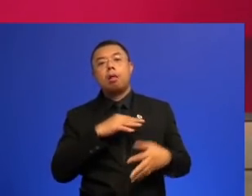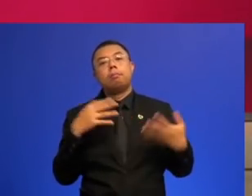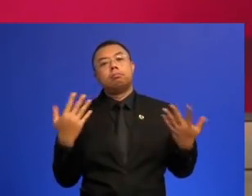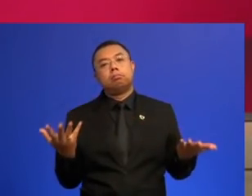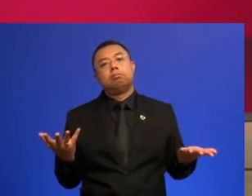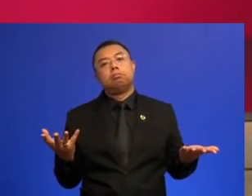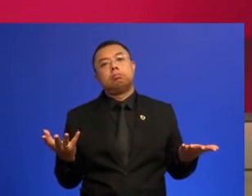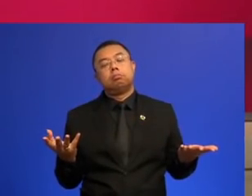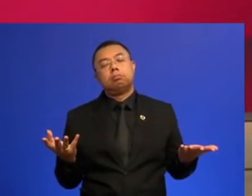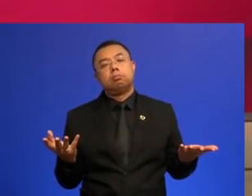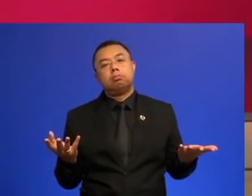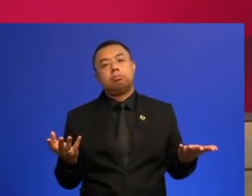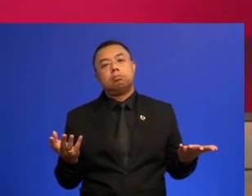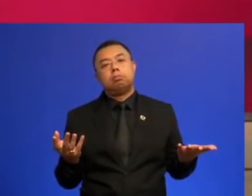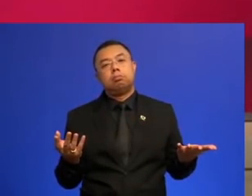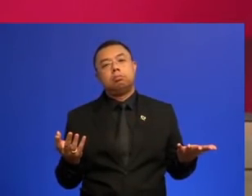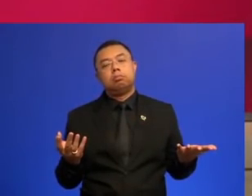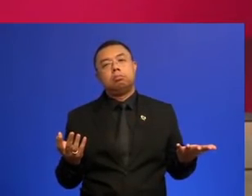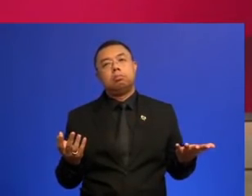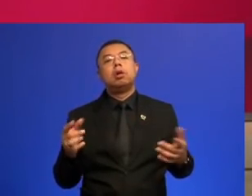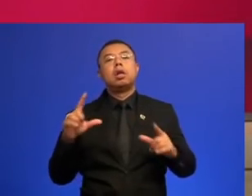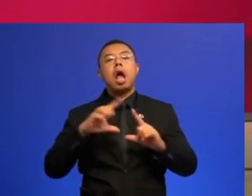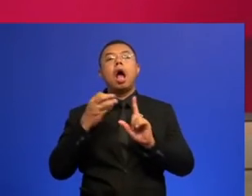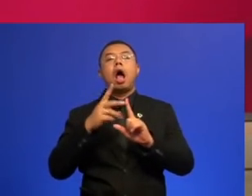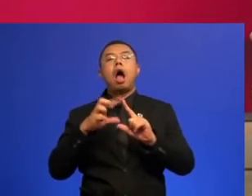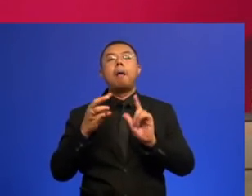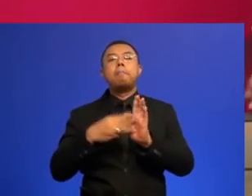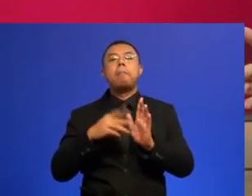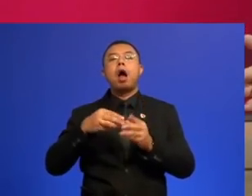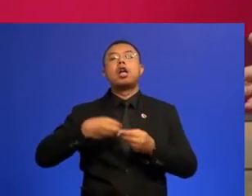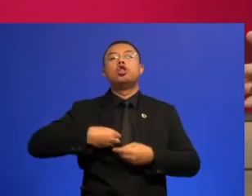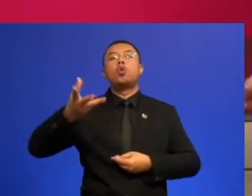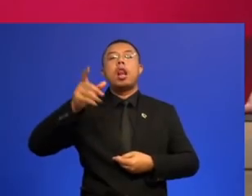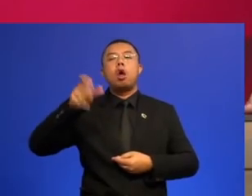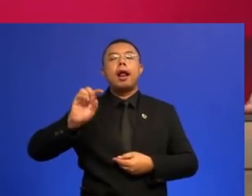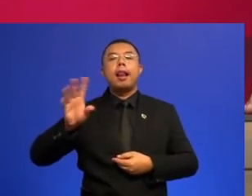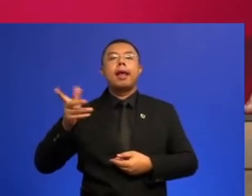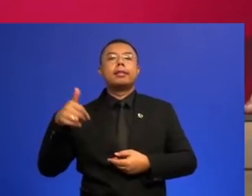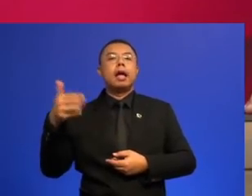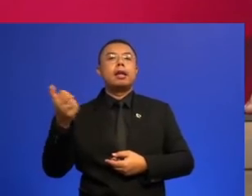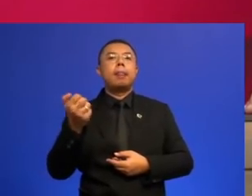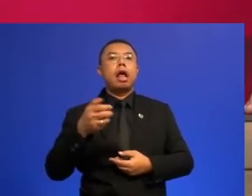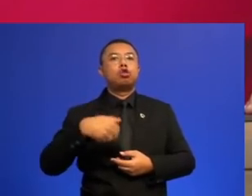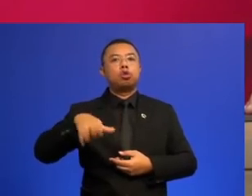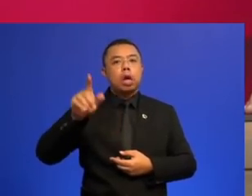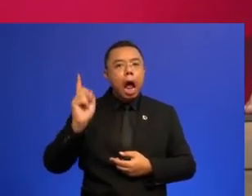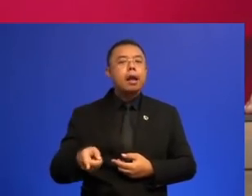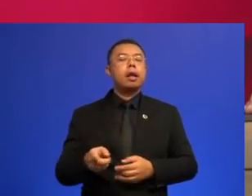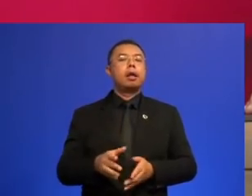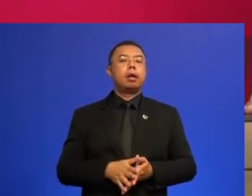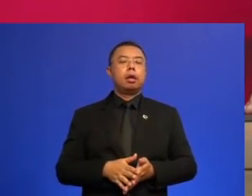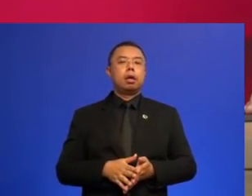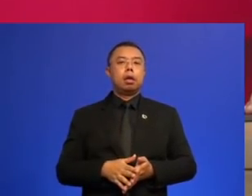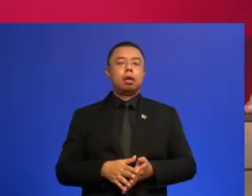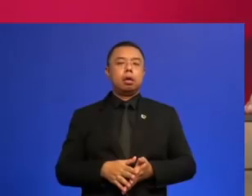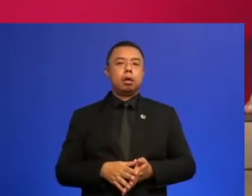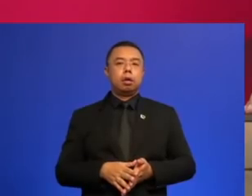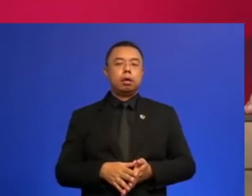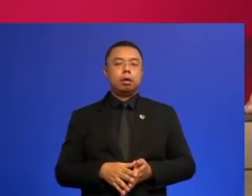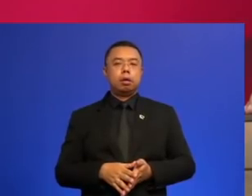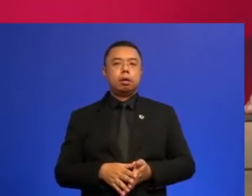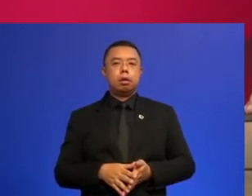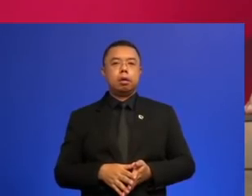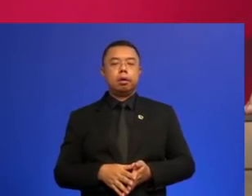Aduh. Ini di Abam itu ada yang dijual ke orang lain untuk jadi pelacur, dijual. Aduh.